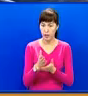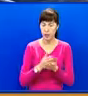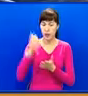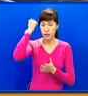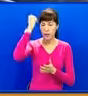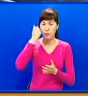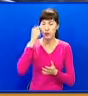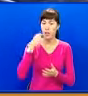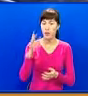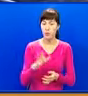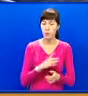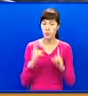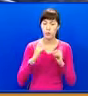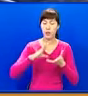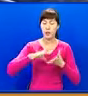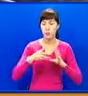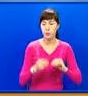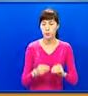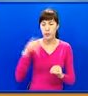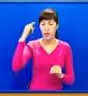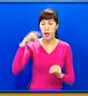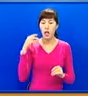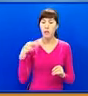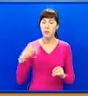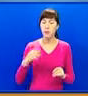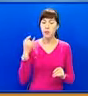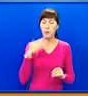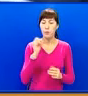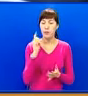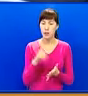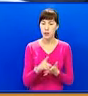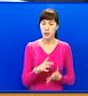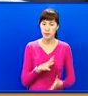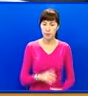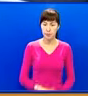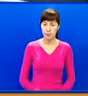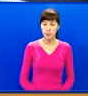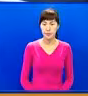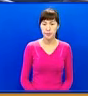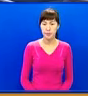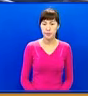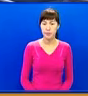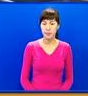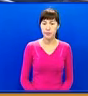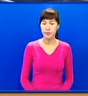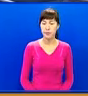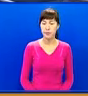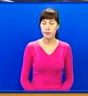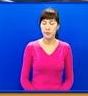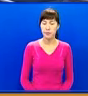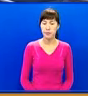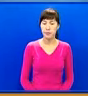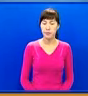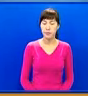қызметкерлеріне алғыс айтты. Жиын қорытындысы бойынша Қазақстан президенті бір қатар нақты тапсырма берді. Өткен отырыстарда